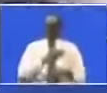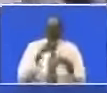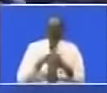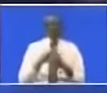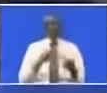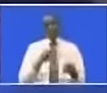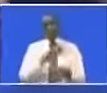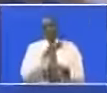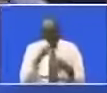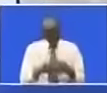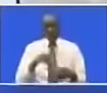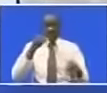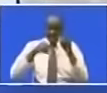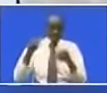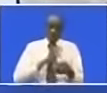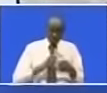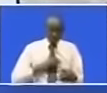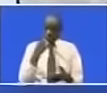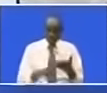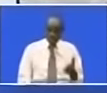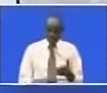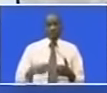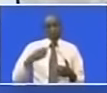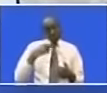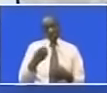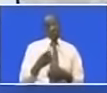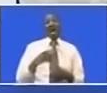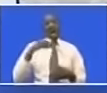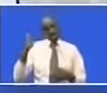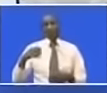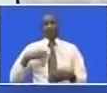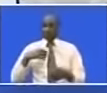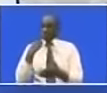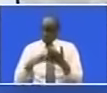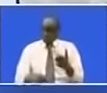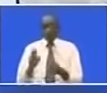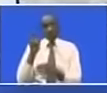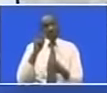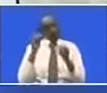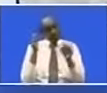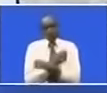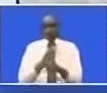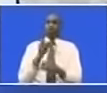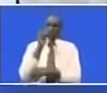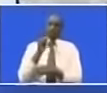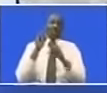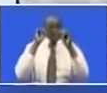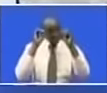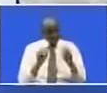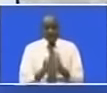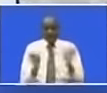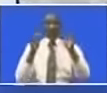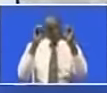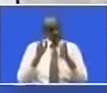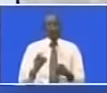to explain the huge delay. Tukia 2010, baadhi ya wadau walisema tusio tunatumia walimu au watumishi wa umma kwenda kusimamia upigaji